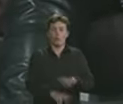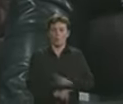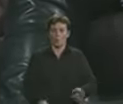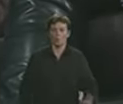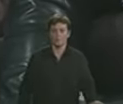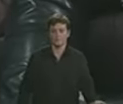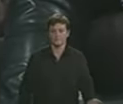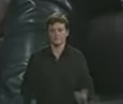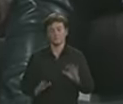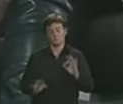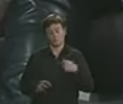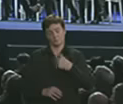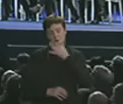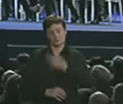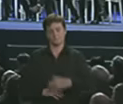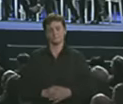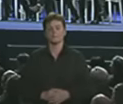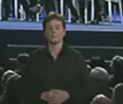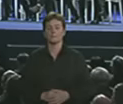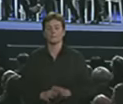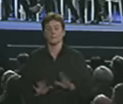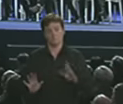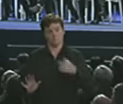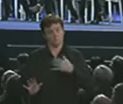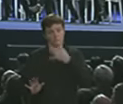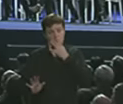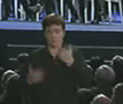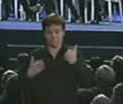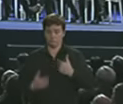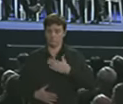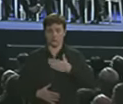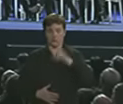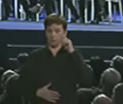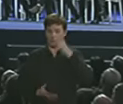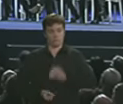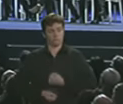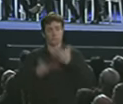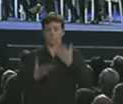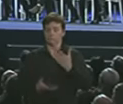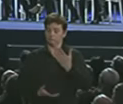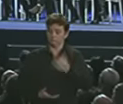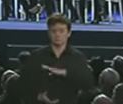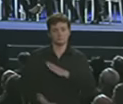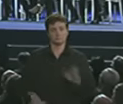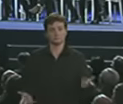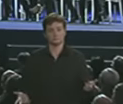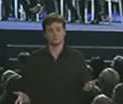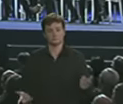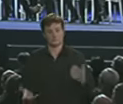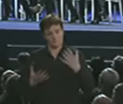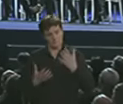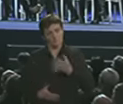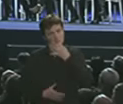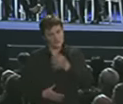Et je vous le dis, mes propos sont totalement républicains, totalement assumés. Mais je veux dire des